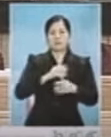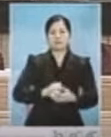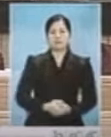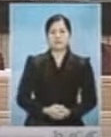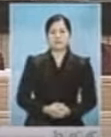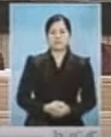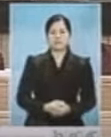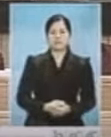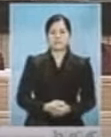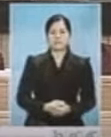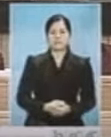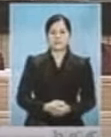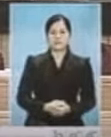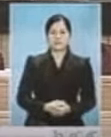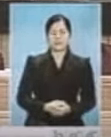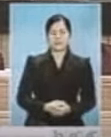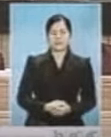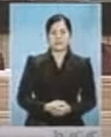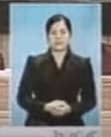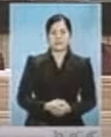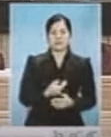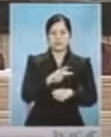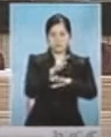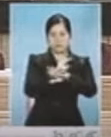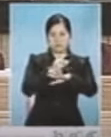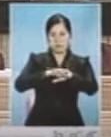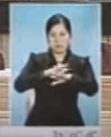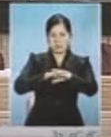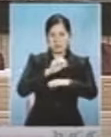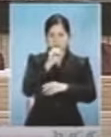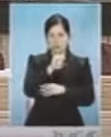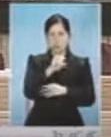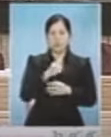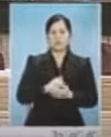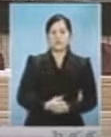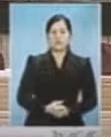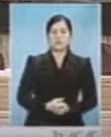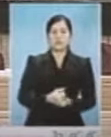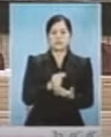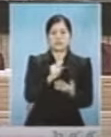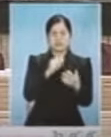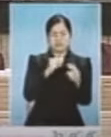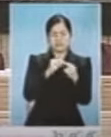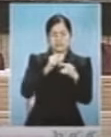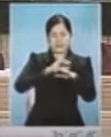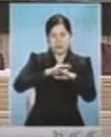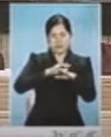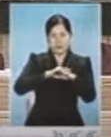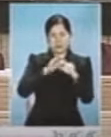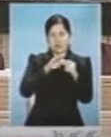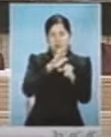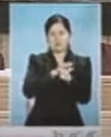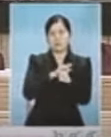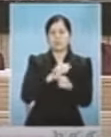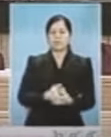นี่ท่านรังสิมาครับผมได้เตือนเขาไปแล้วนะครับว่าอย่าได้พูดนะครับ